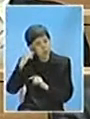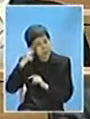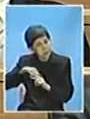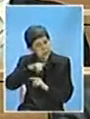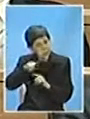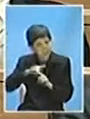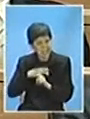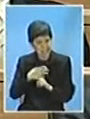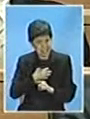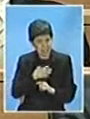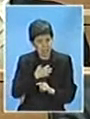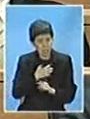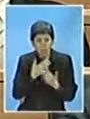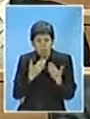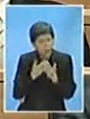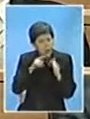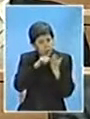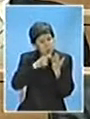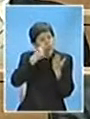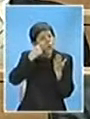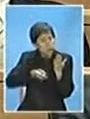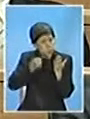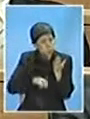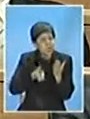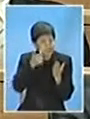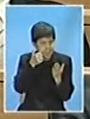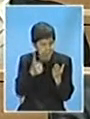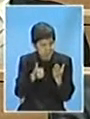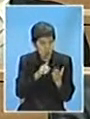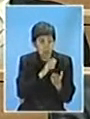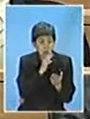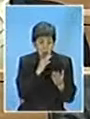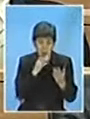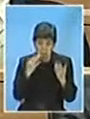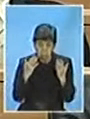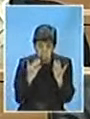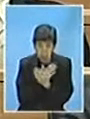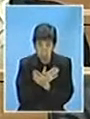านอยากจะให้กลับไปใช้ร่างเดิมเพราะการใดที่เราไปเปลี่ยน